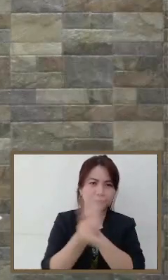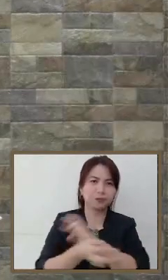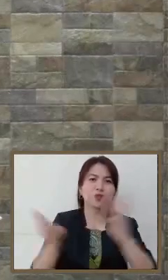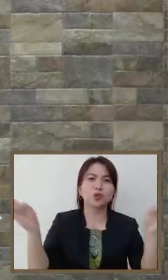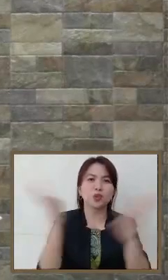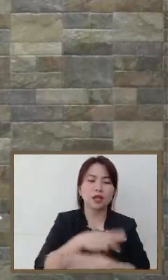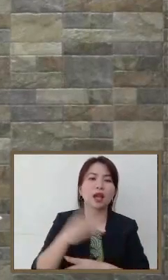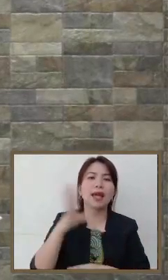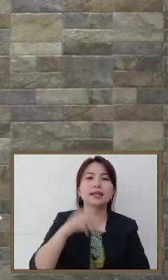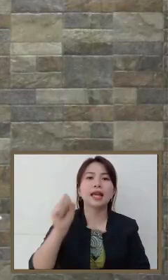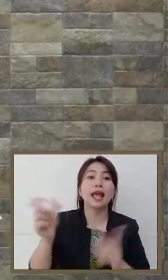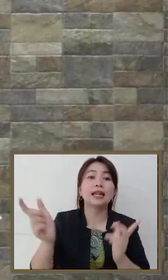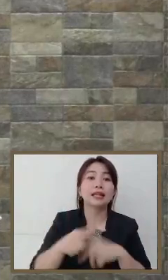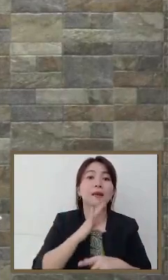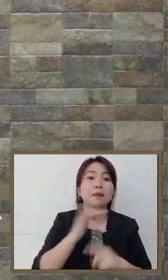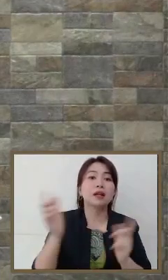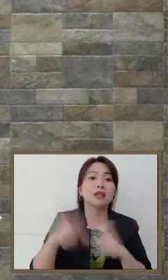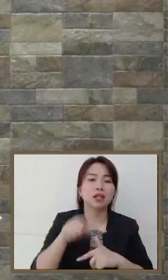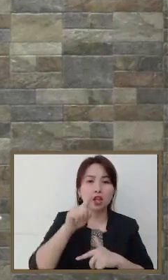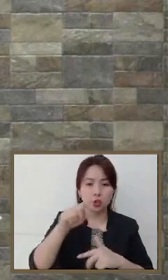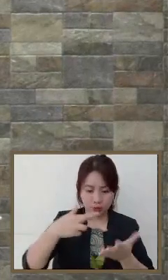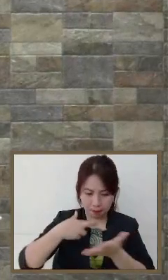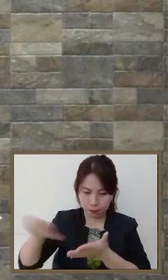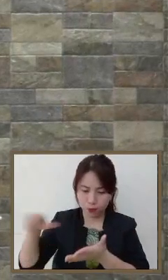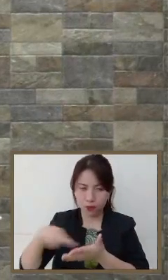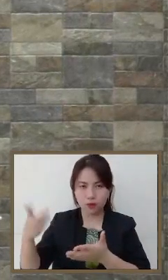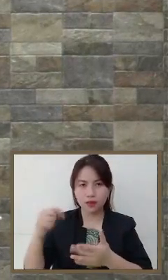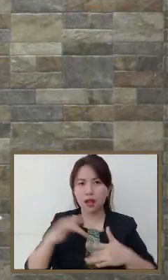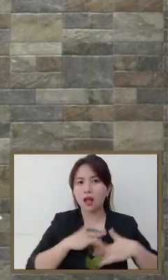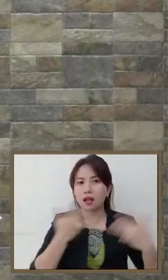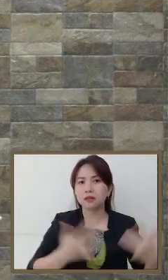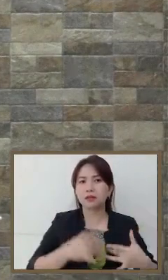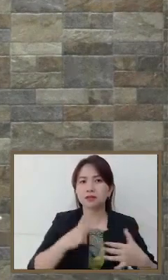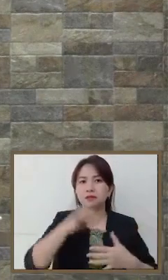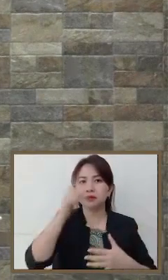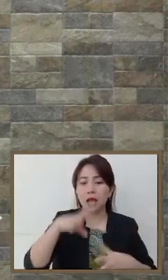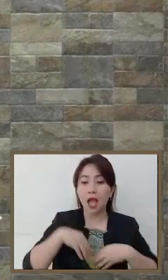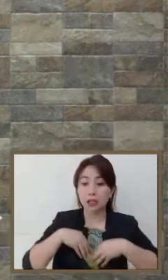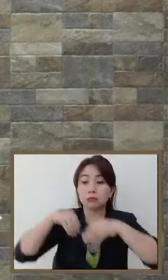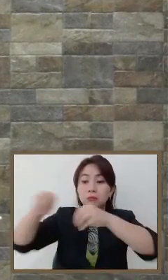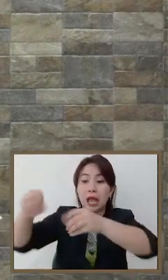unti-unti ng tinatanggal ang pagmamahal mo sa Diyos at nililipat na sa